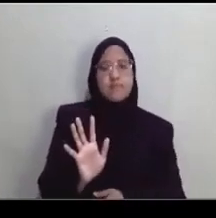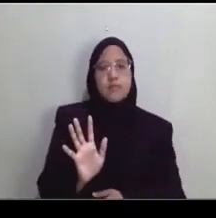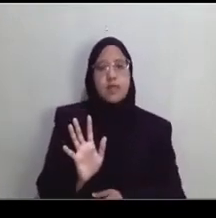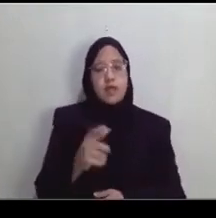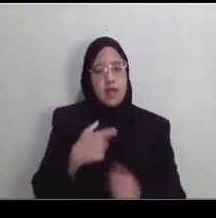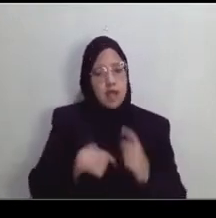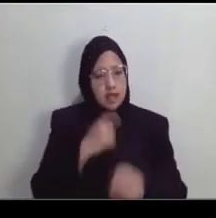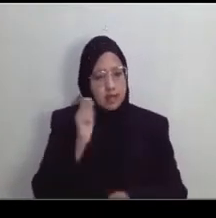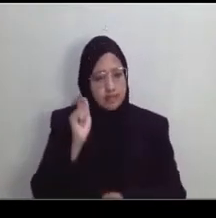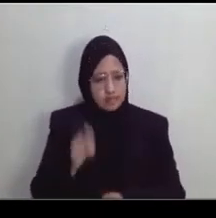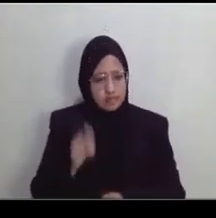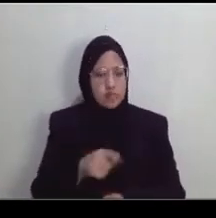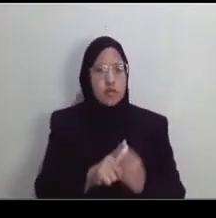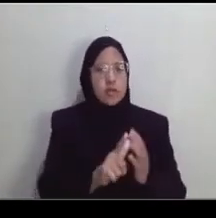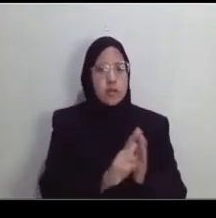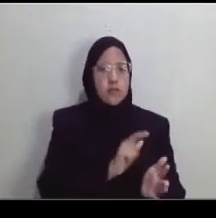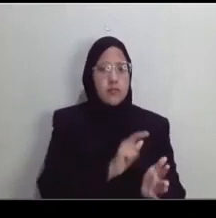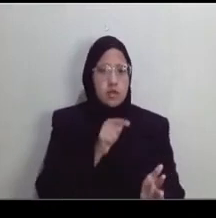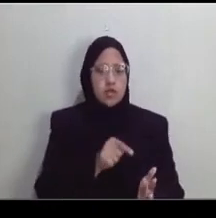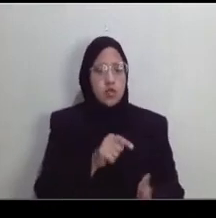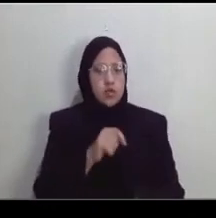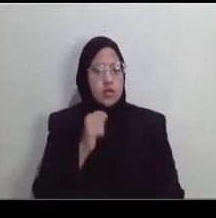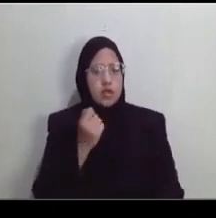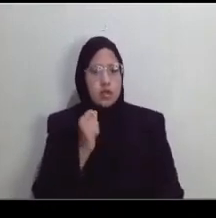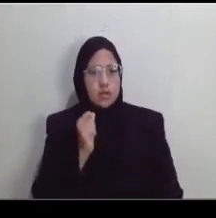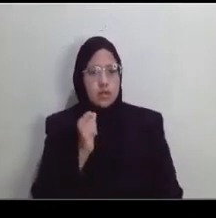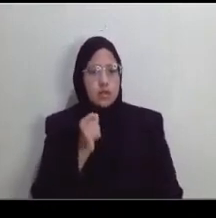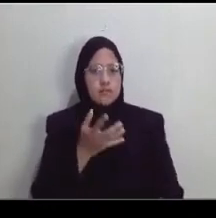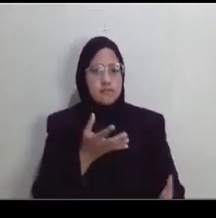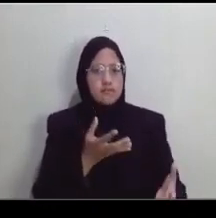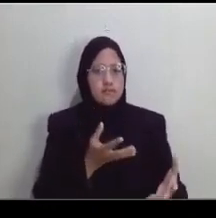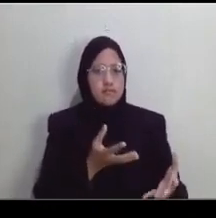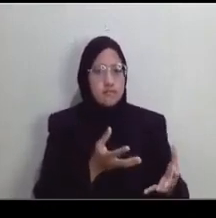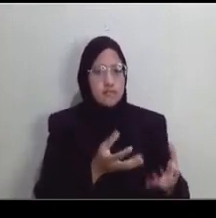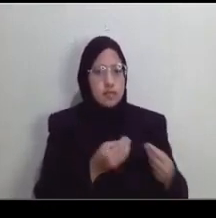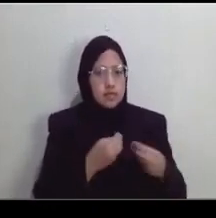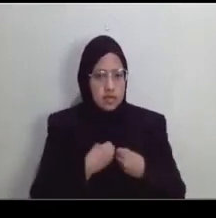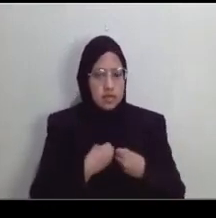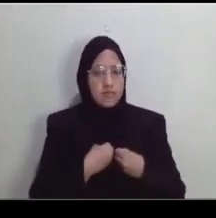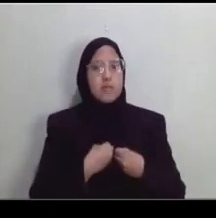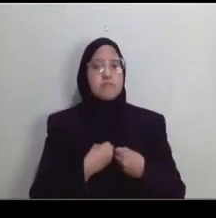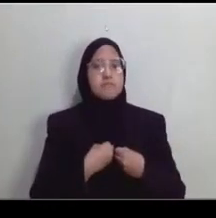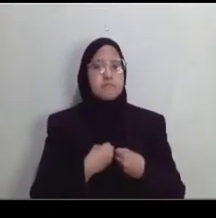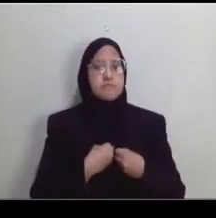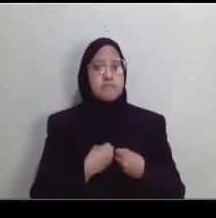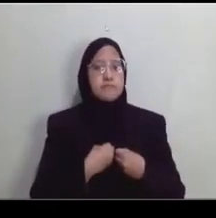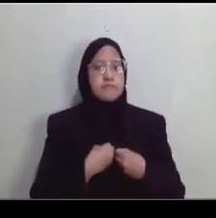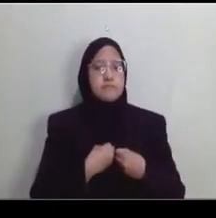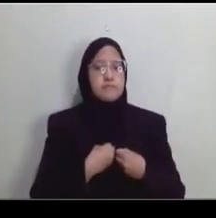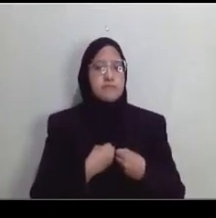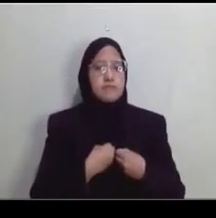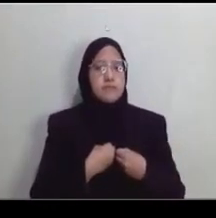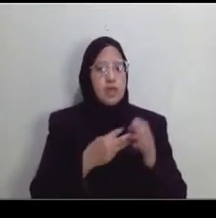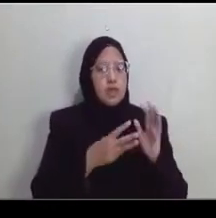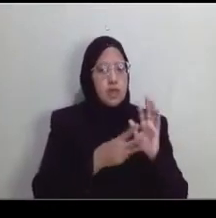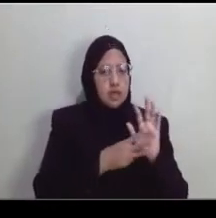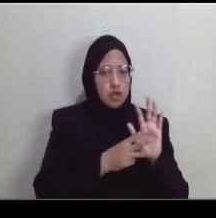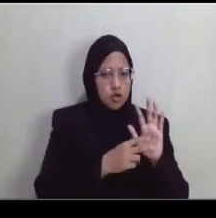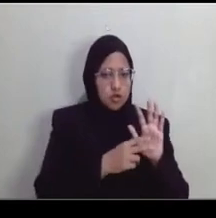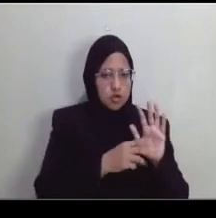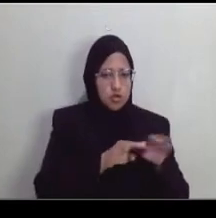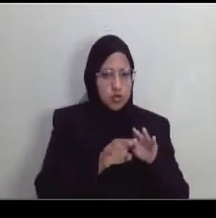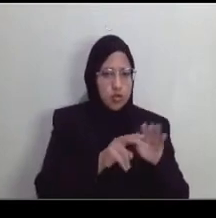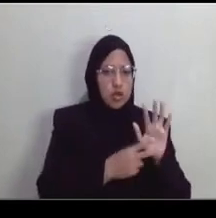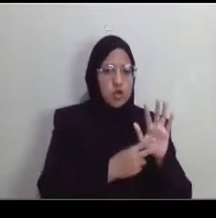lapor tidak dapat menerima putusan majelis kehormatan nomor 2 MK MK Gar l g